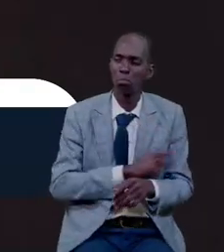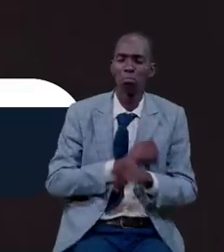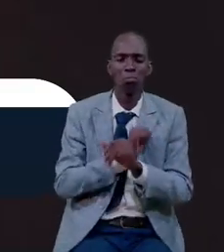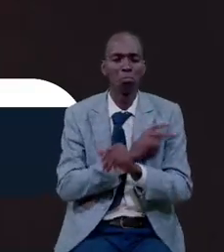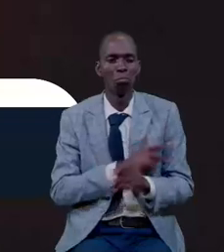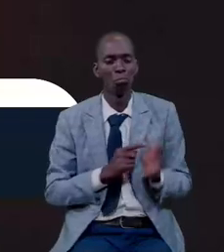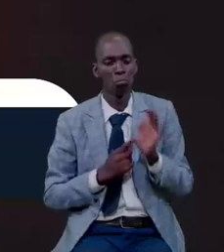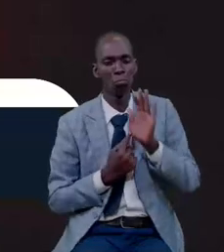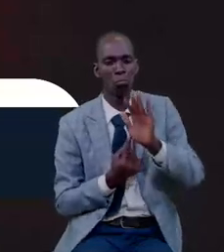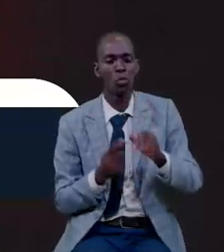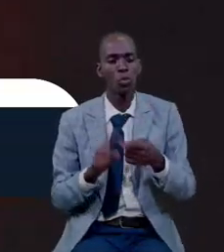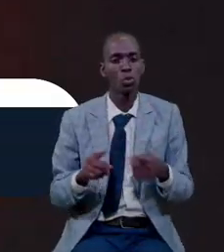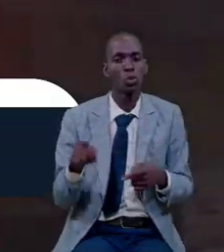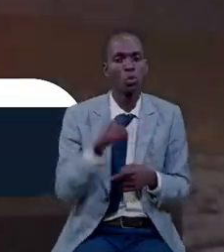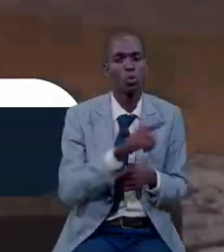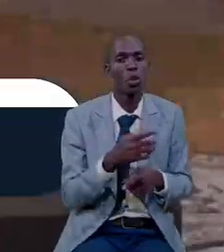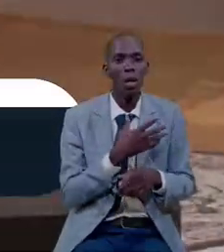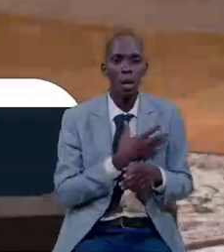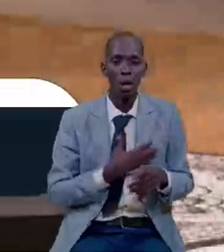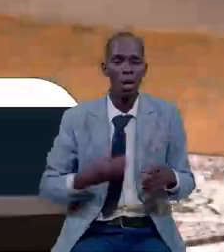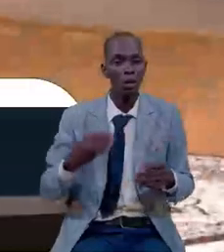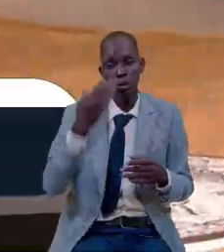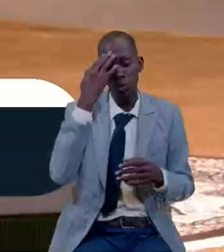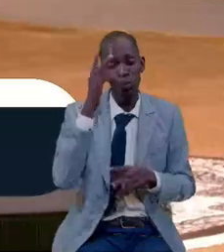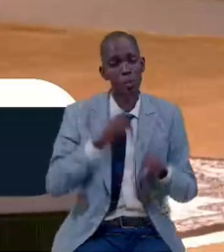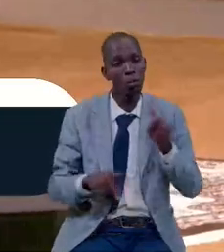apprécie, alors dès que les gens ne vont